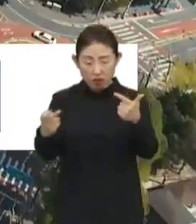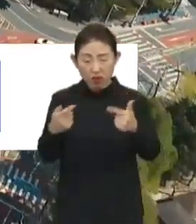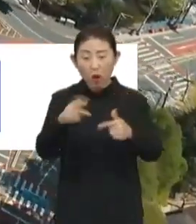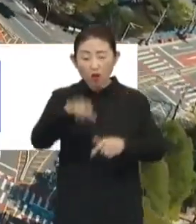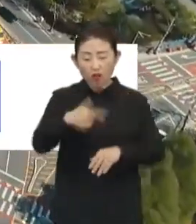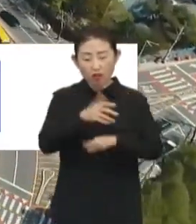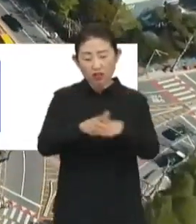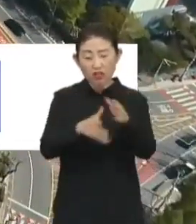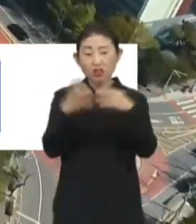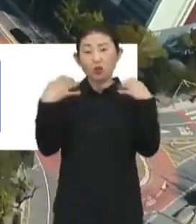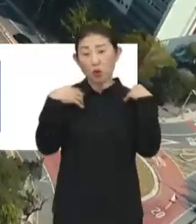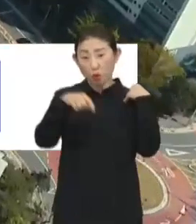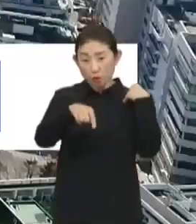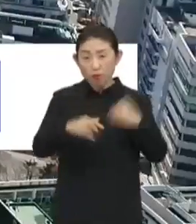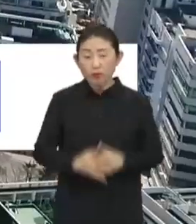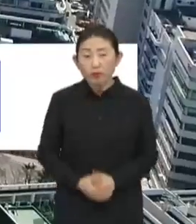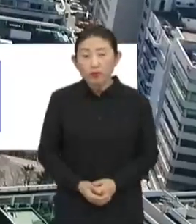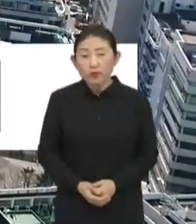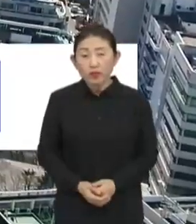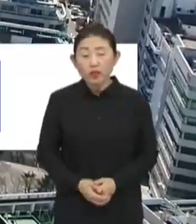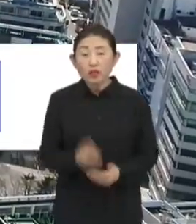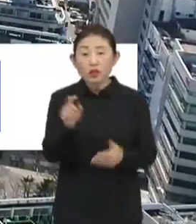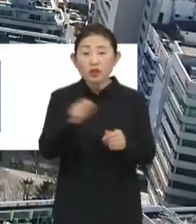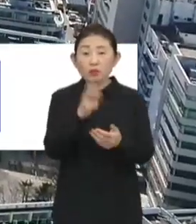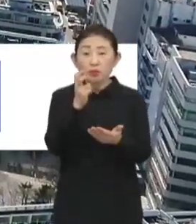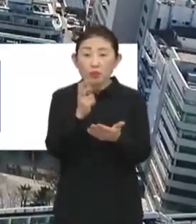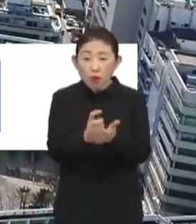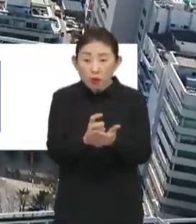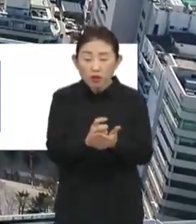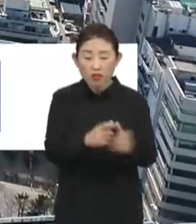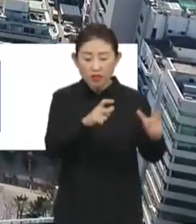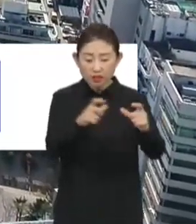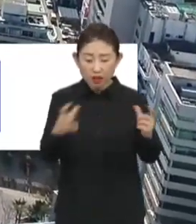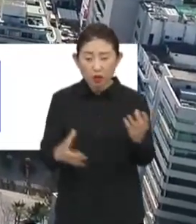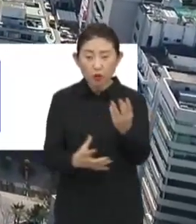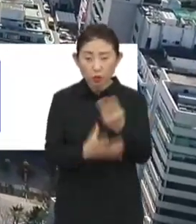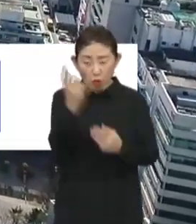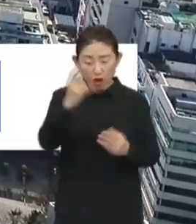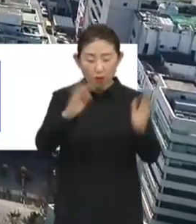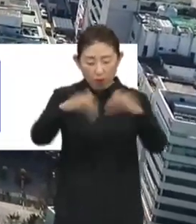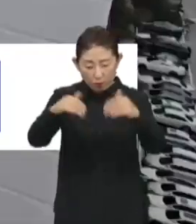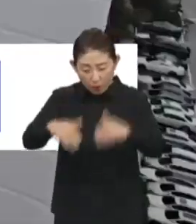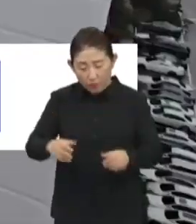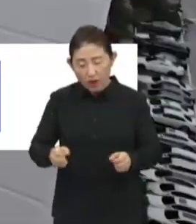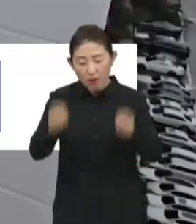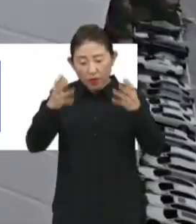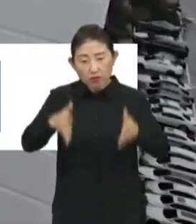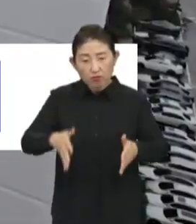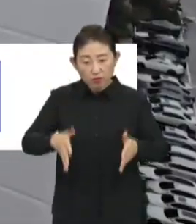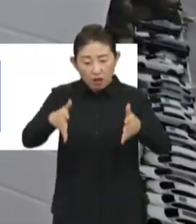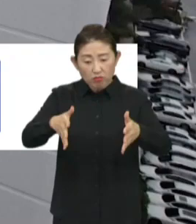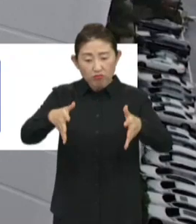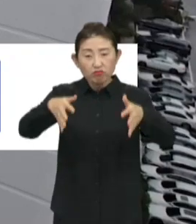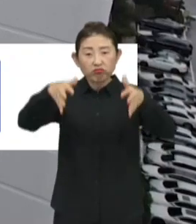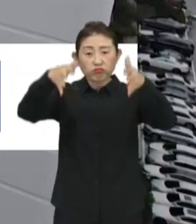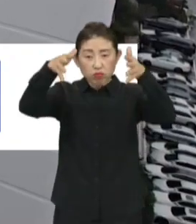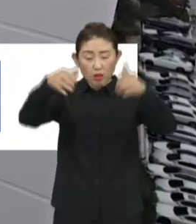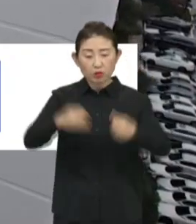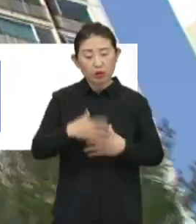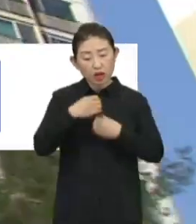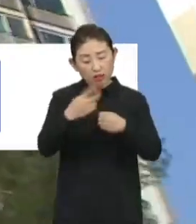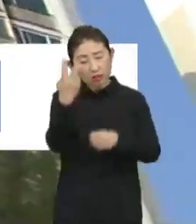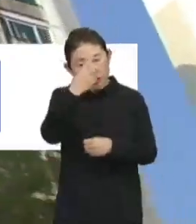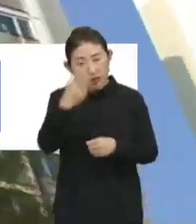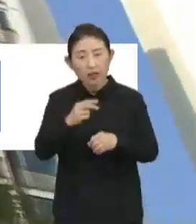열립니다 노후 계획도시 정비법 여러 단지를 통합해 정비 사업을 추진하면 용적률 상향과 안전진단